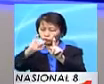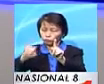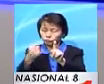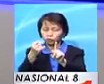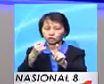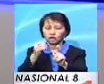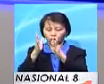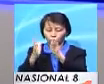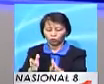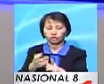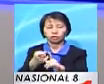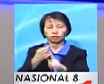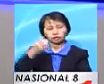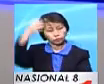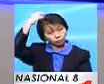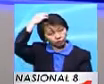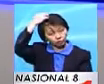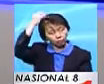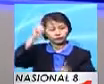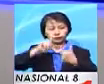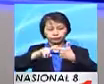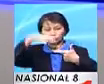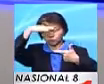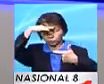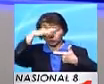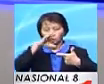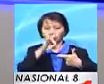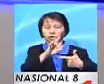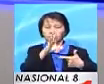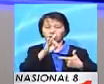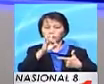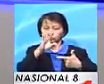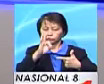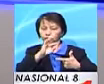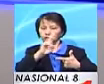1.01 juta penerima dari Selangor. Ia diikuti Johor